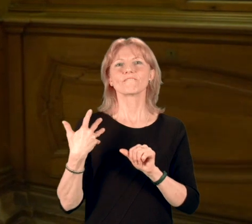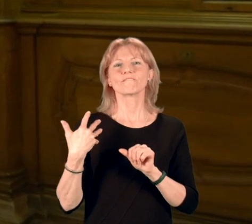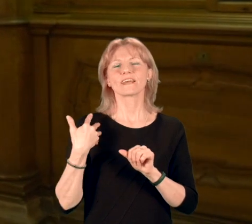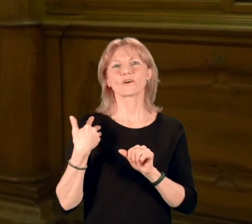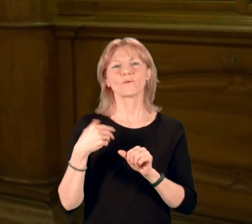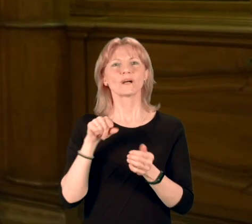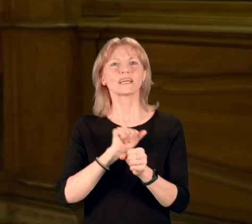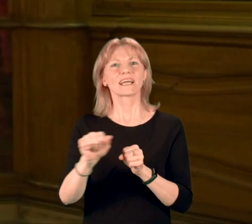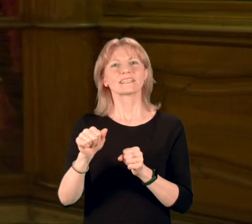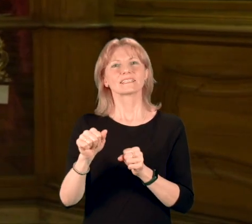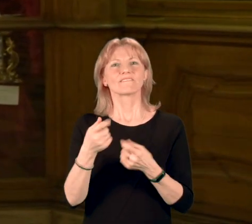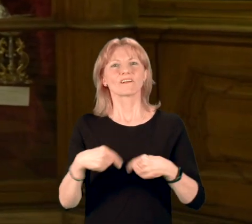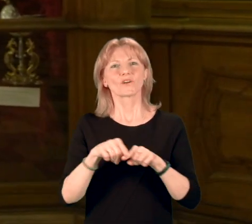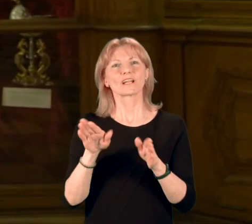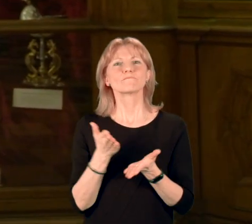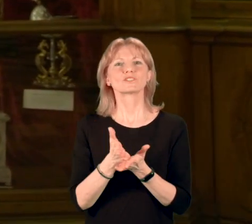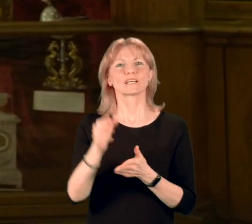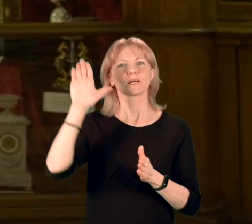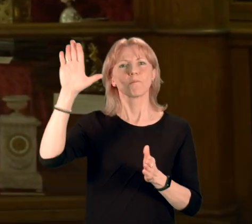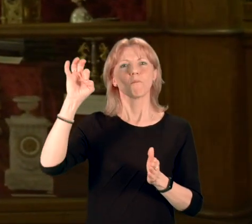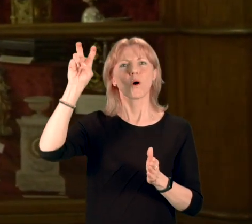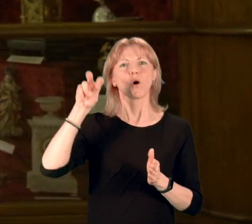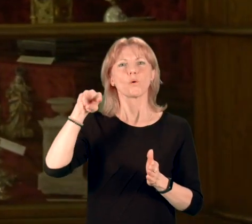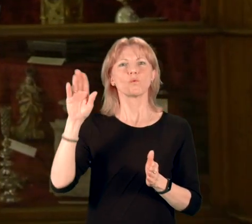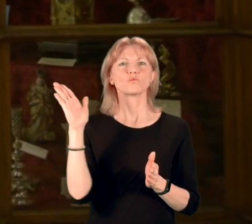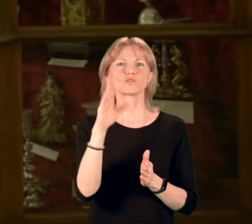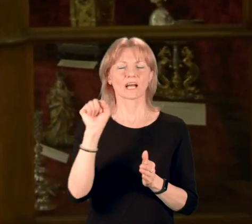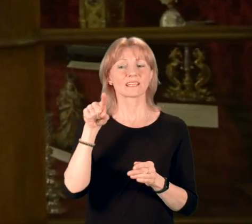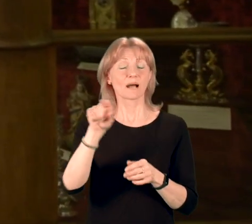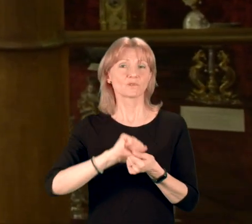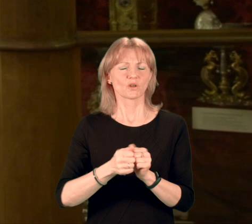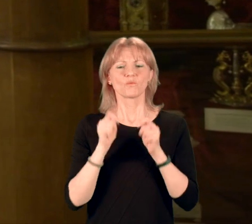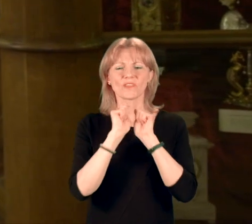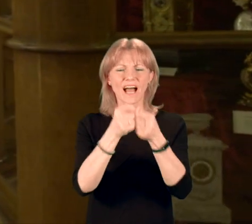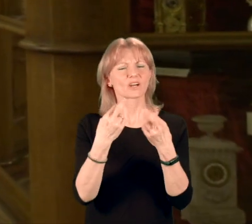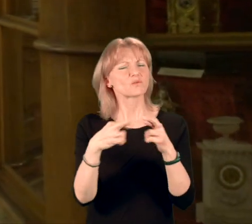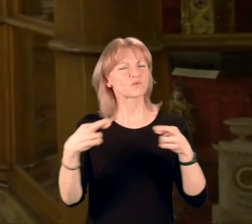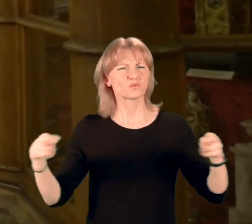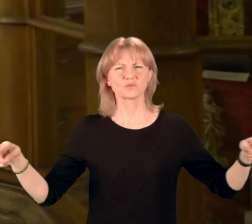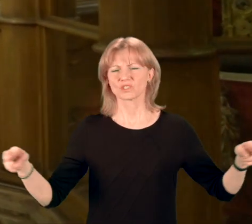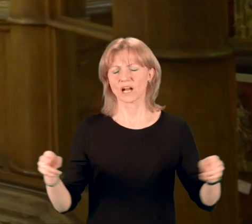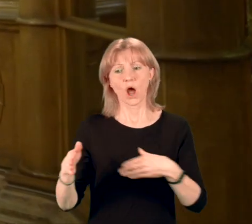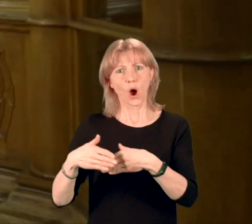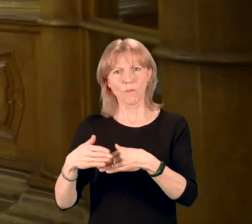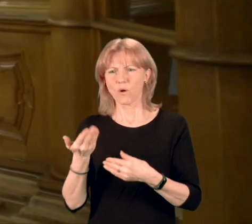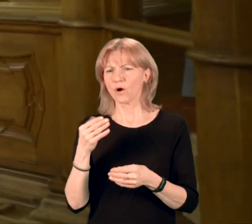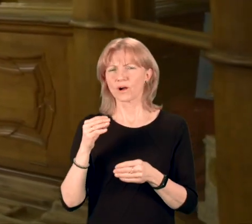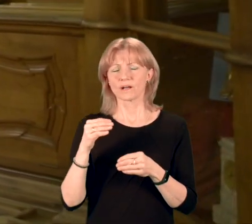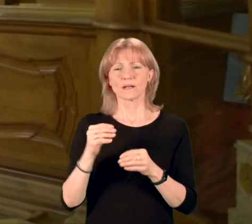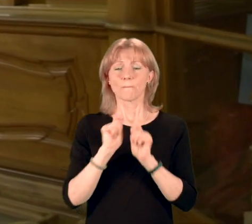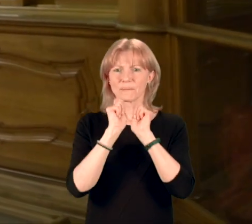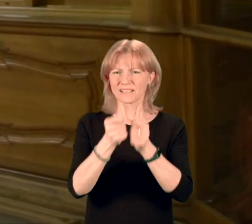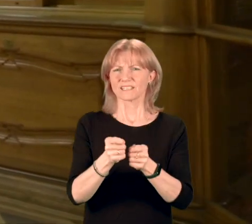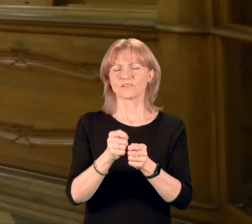Szyszko-Bochusza. W skarbcu zgromadzone są dary wotywne o różnym charakterze i wymowie. Obok eksponatów o